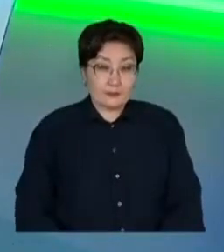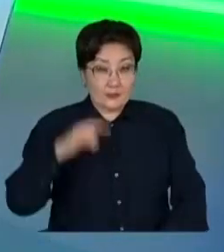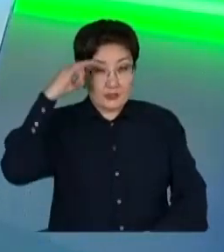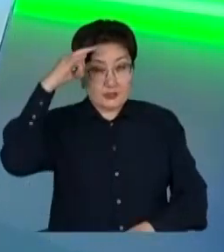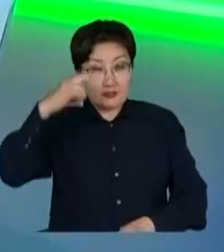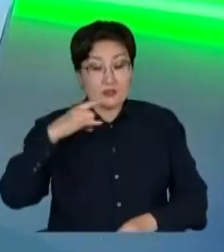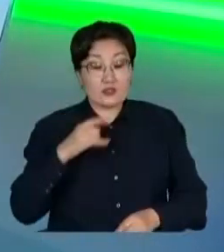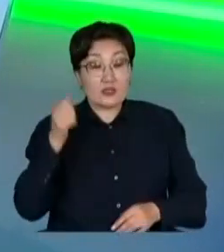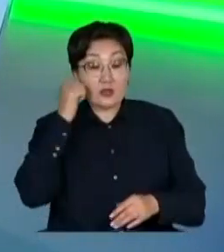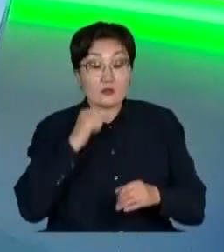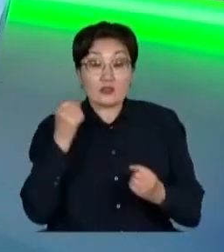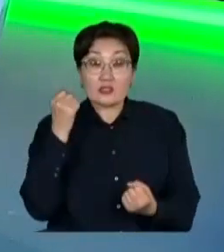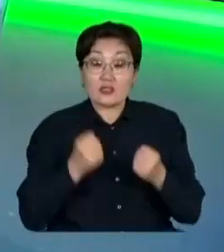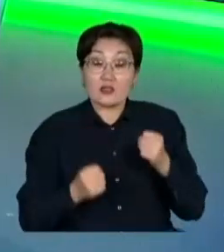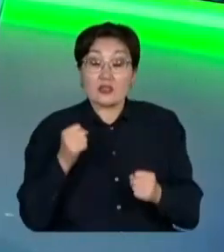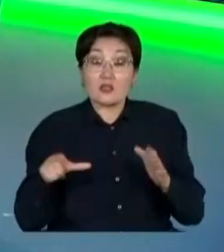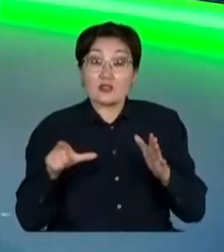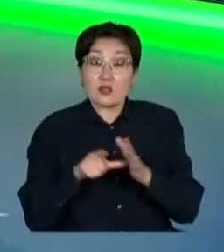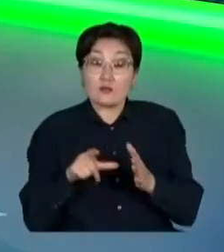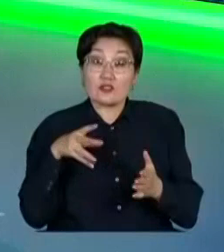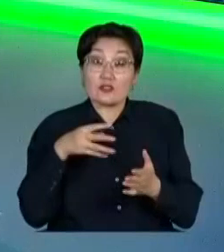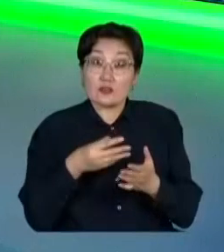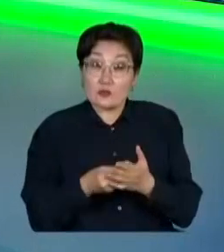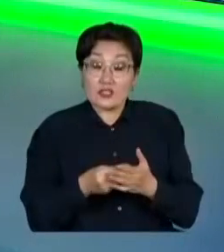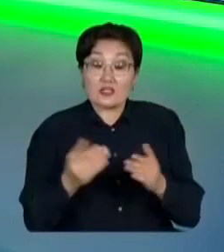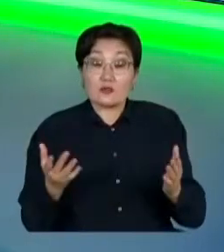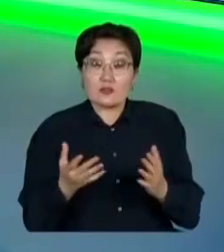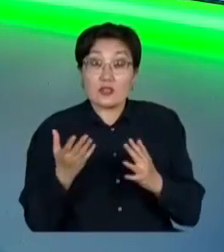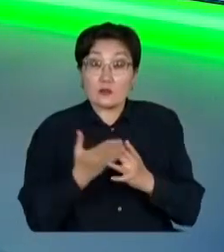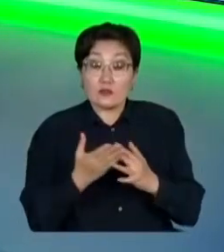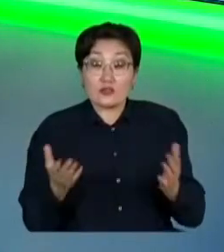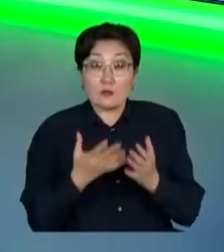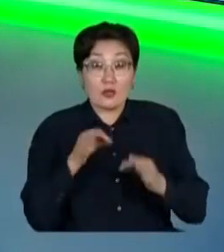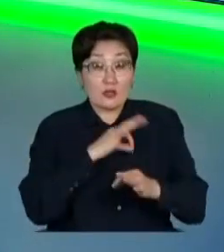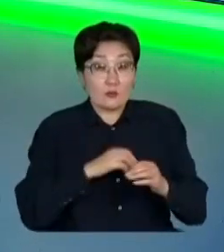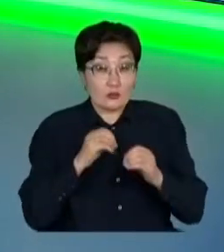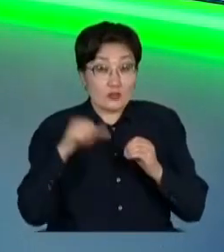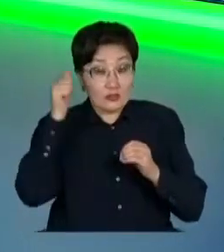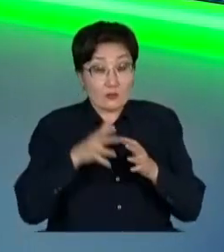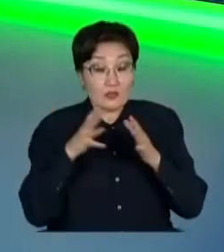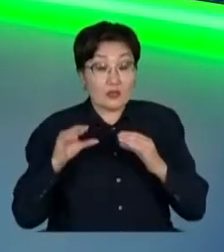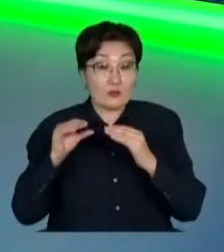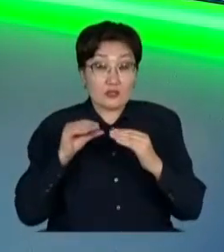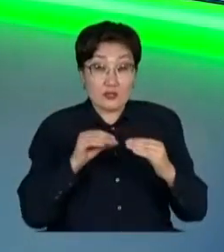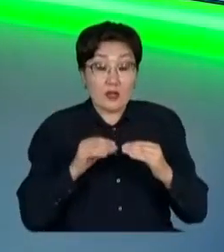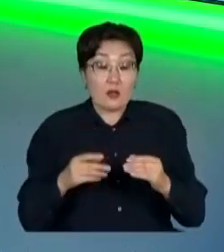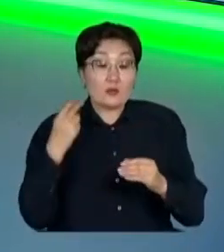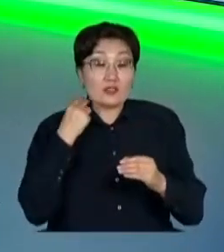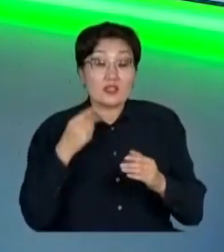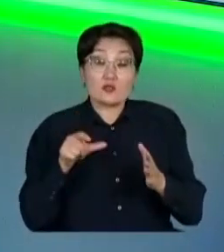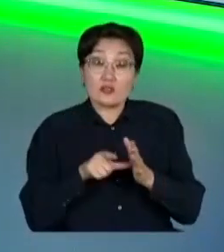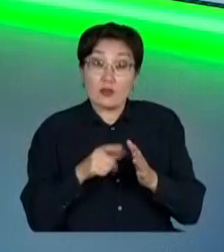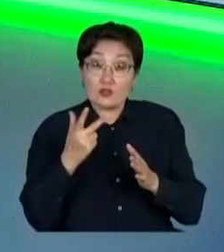Қазақстанда ескі көліктерге салынатын салықтық төлем жеңілдетілет. Қолданысына 10 жылдан асып кеткен темір тұлпарлардың берешегі